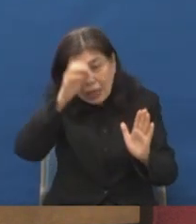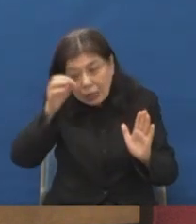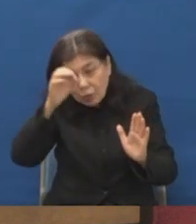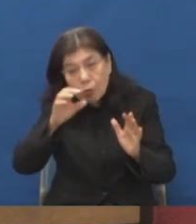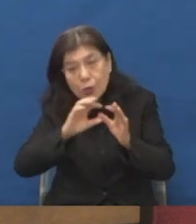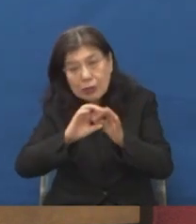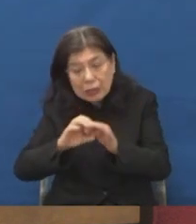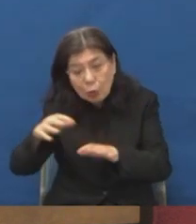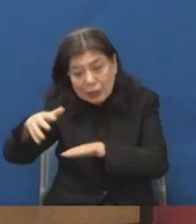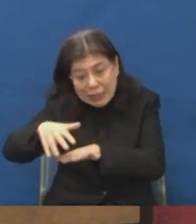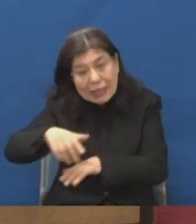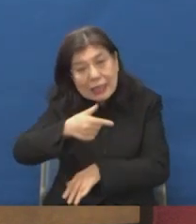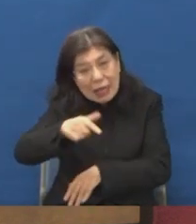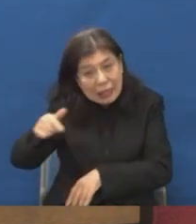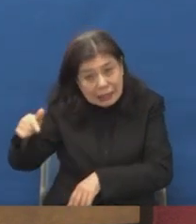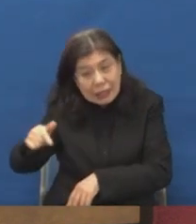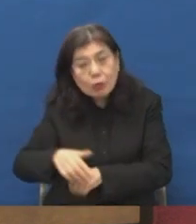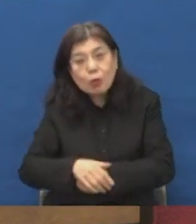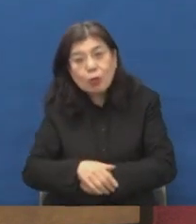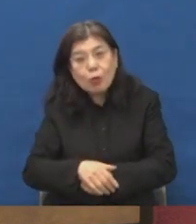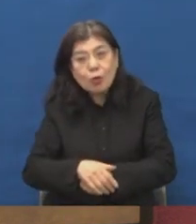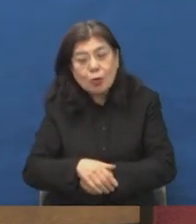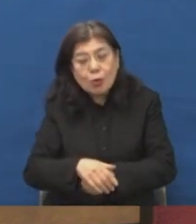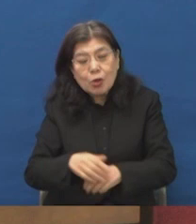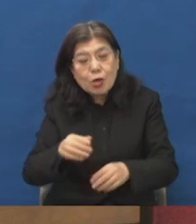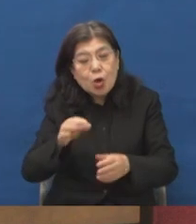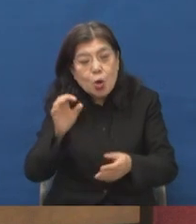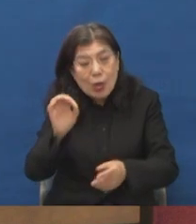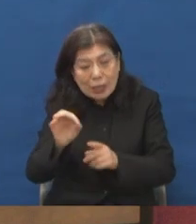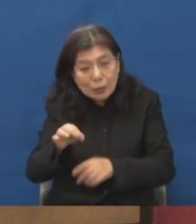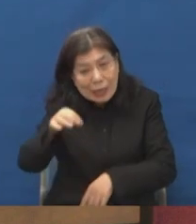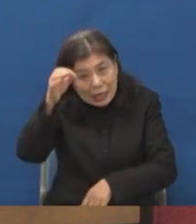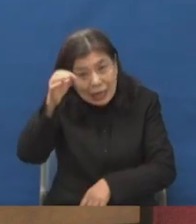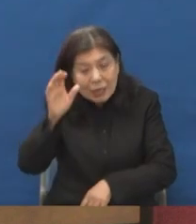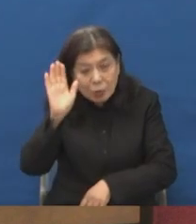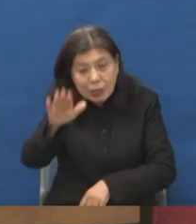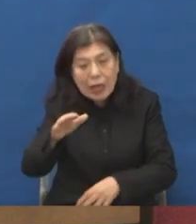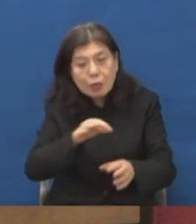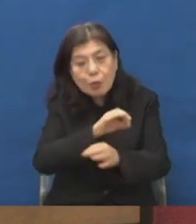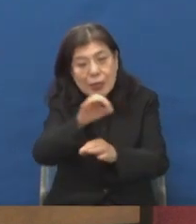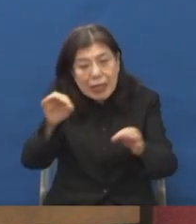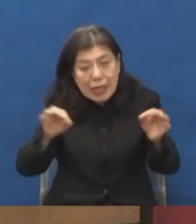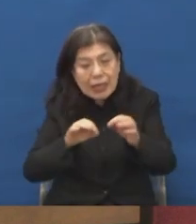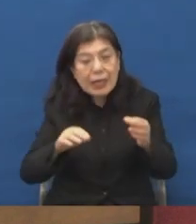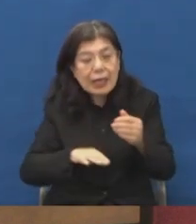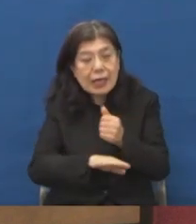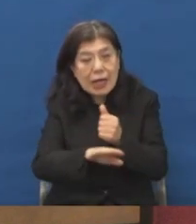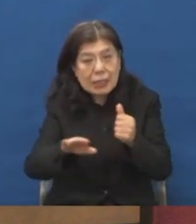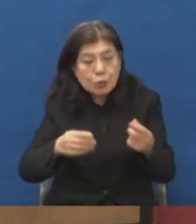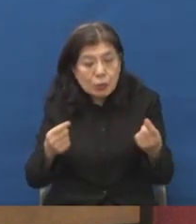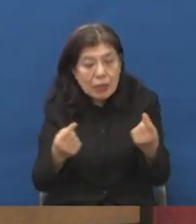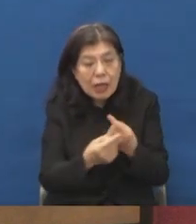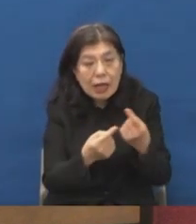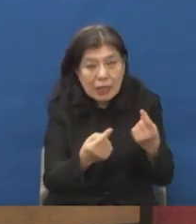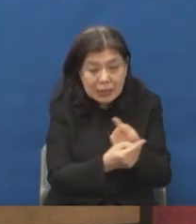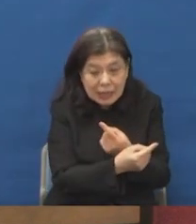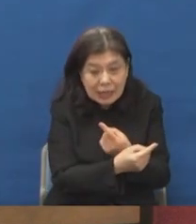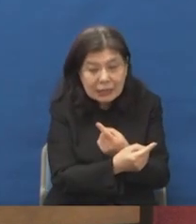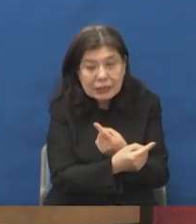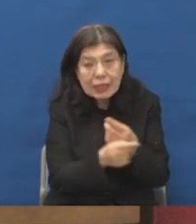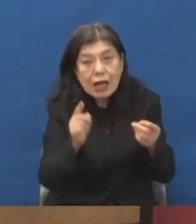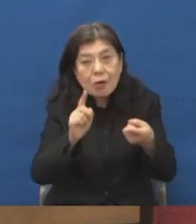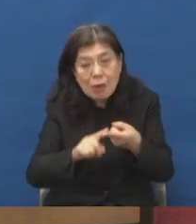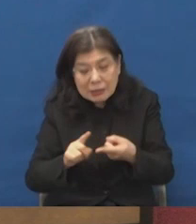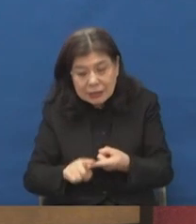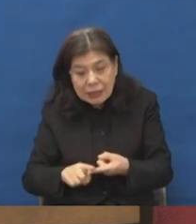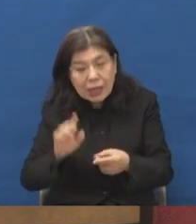繊維関係などの工場など、料金単価の高い事業の今後の経営環境の変化に対応することにより、今後の収益構造